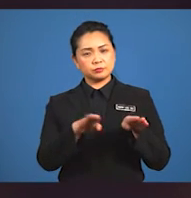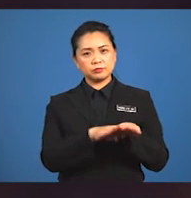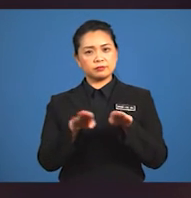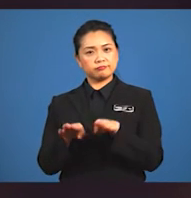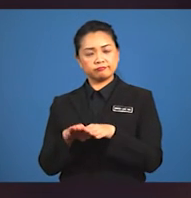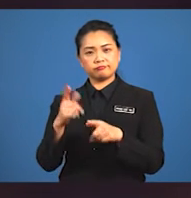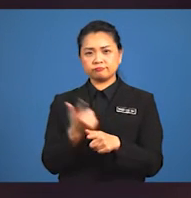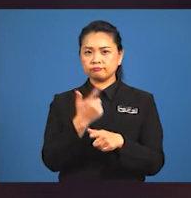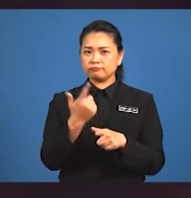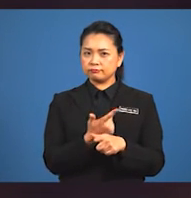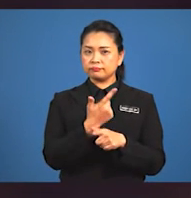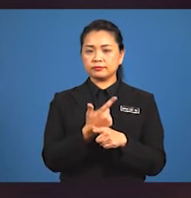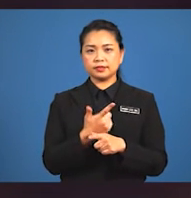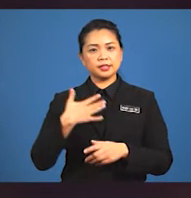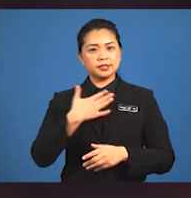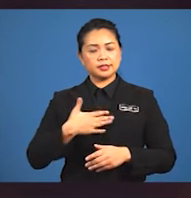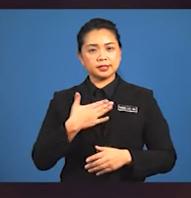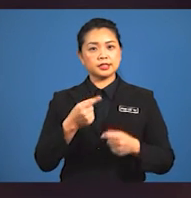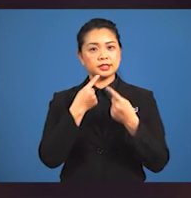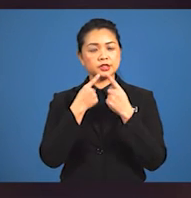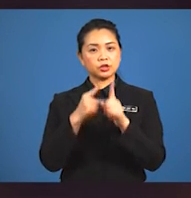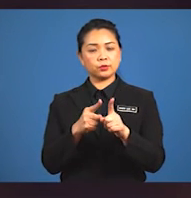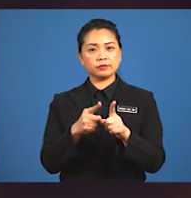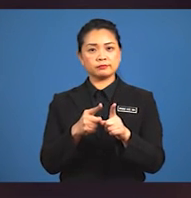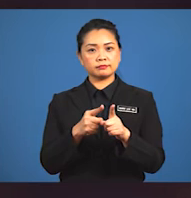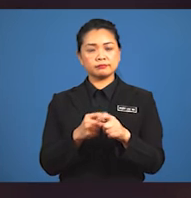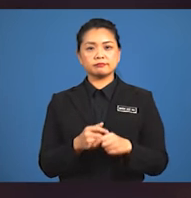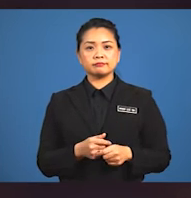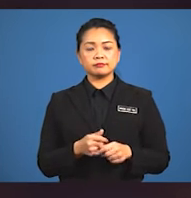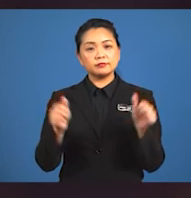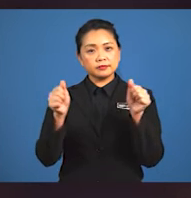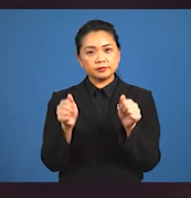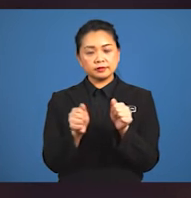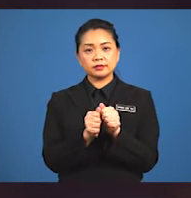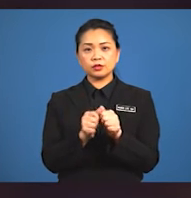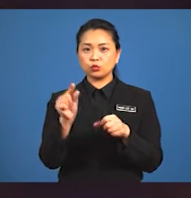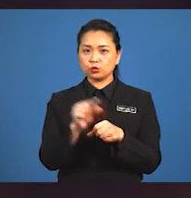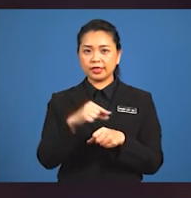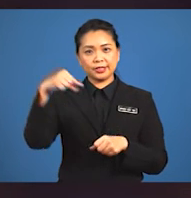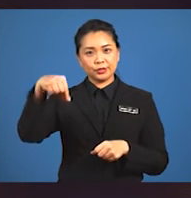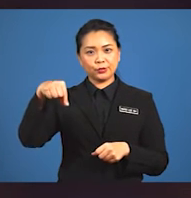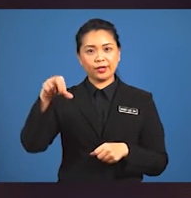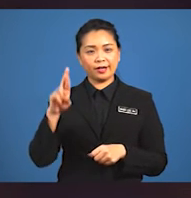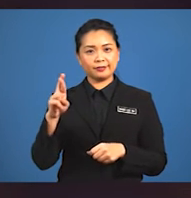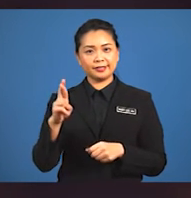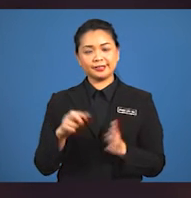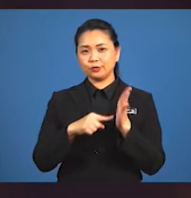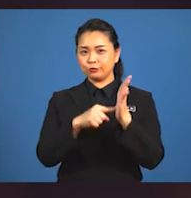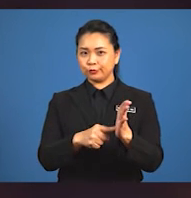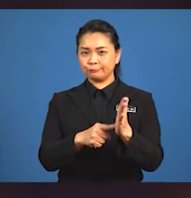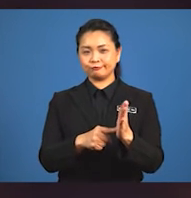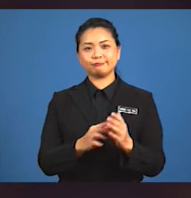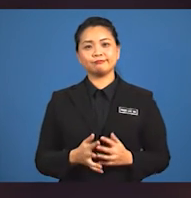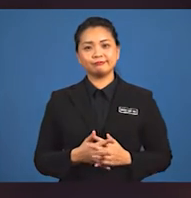Sebagai latihan pengayaan, sila jawab di aplikasi Kahoot dengan menggunakan QR code yang dipaparkan di